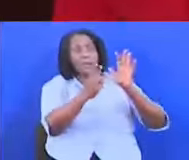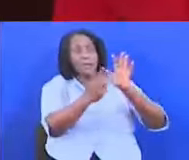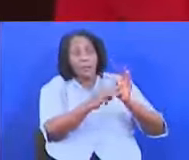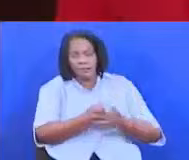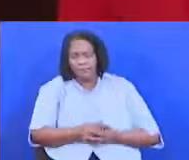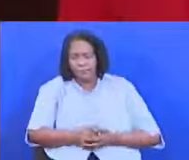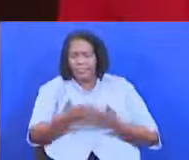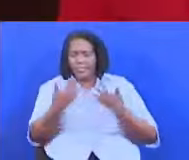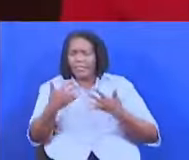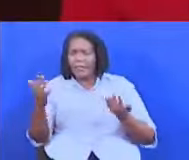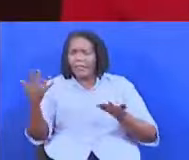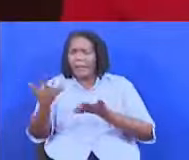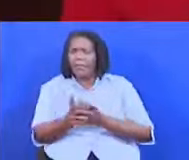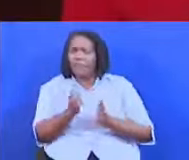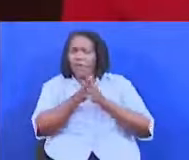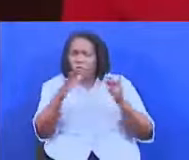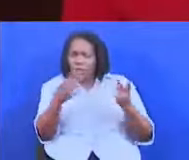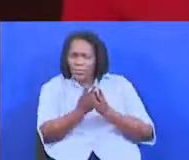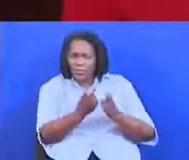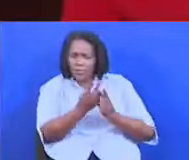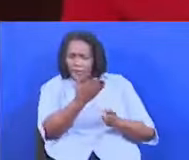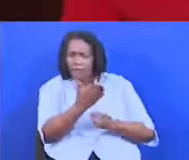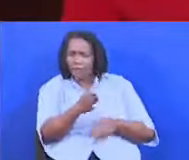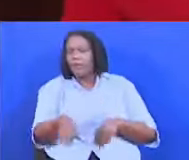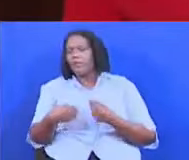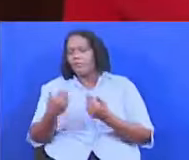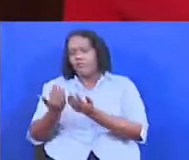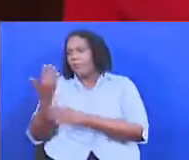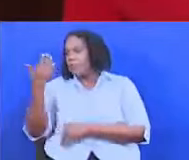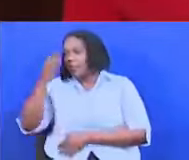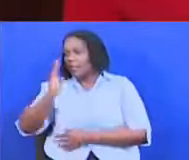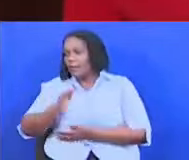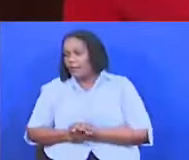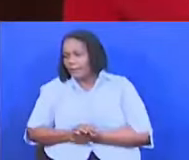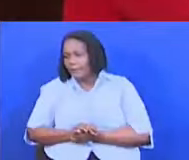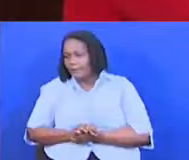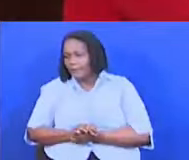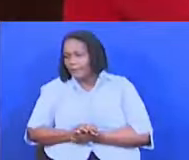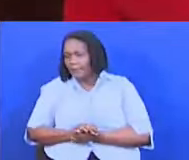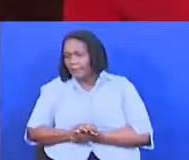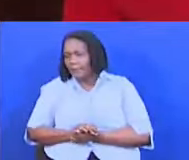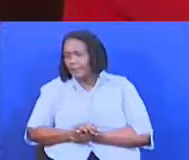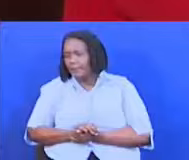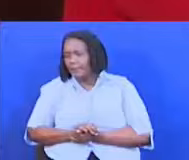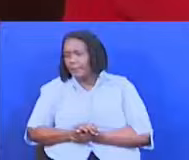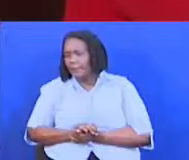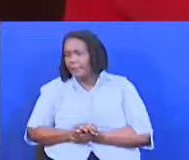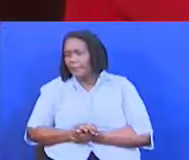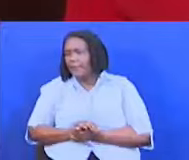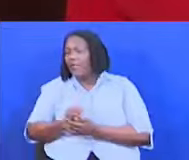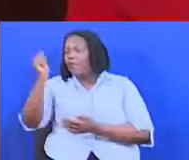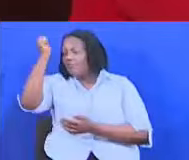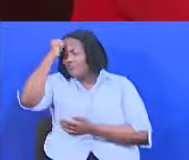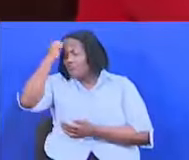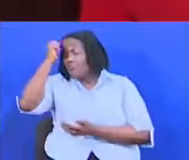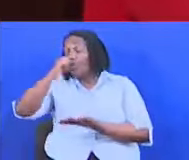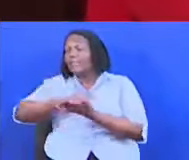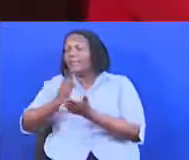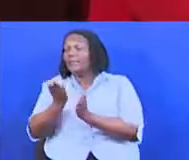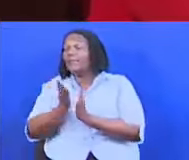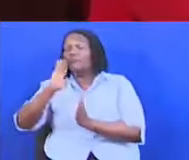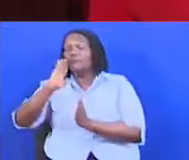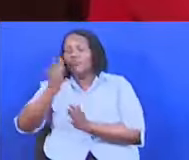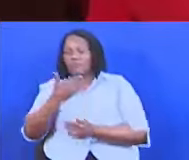mapato ni makubwa kiasi hiki, ningeomba sana katika zile sekta ambazo ni sekta wezeshi, kwa mfano ukiangalia